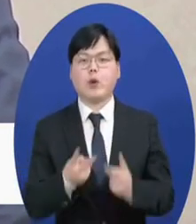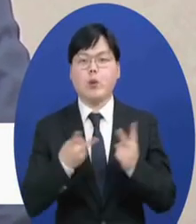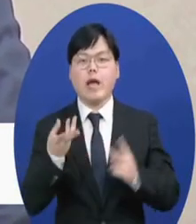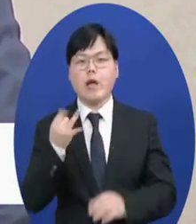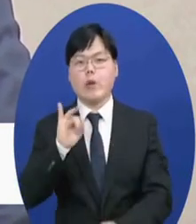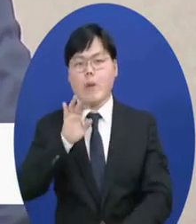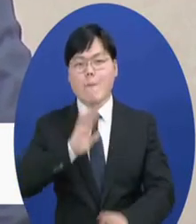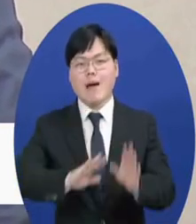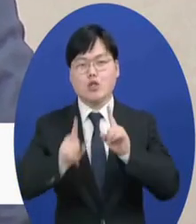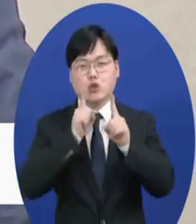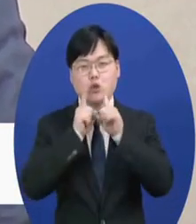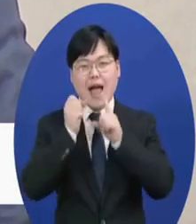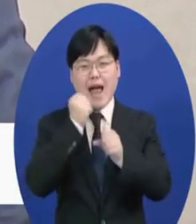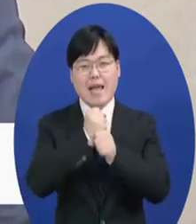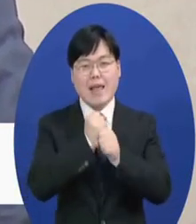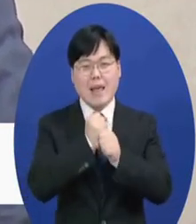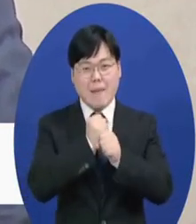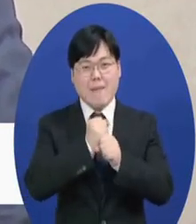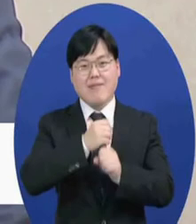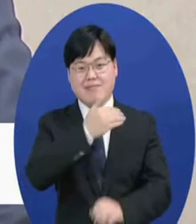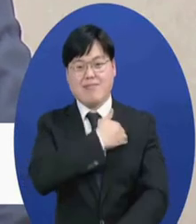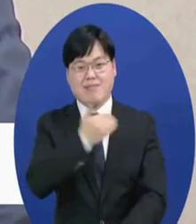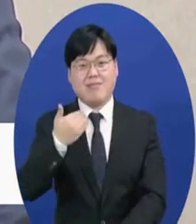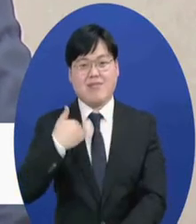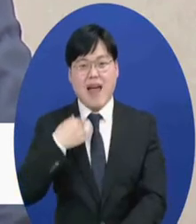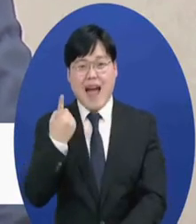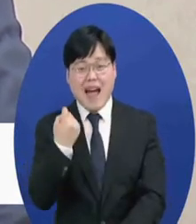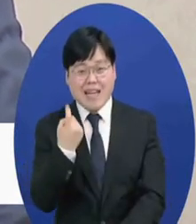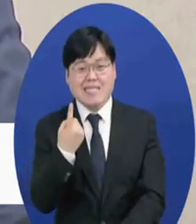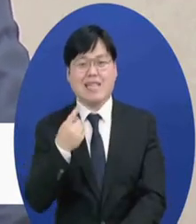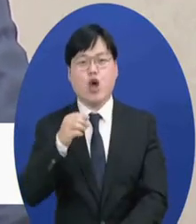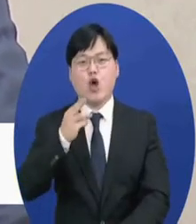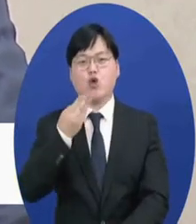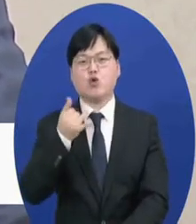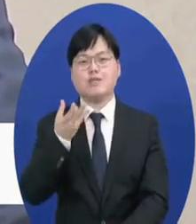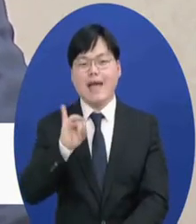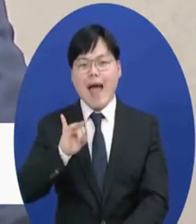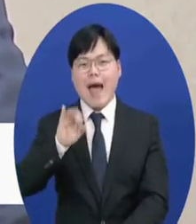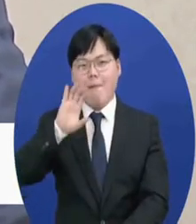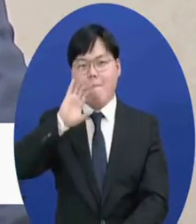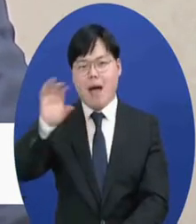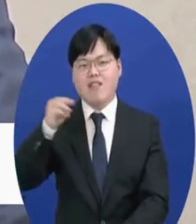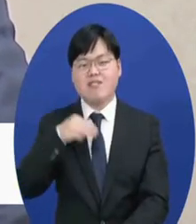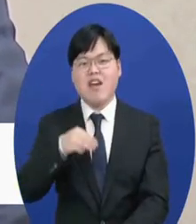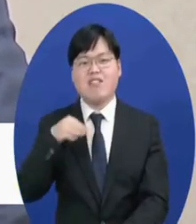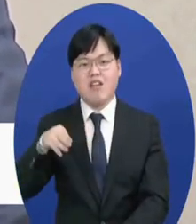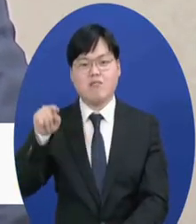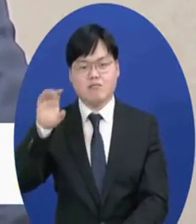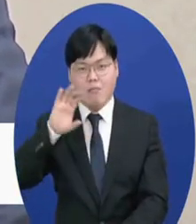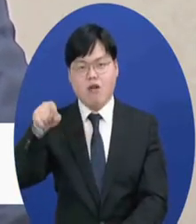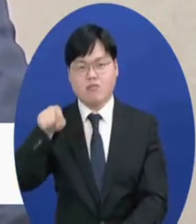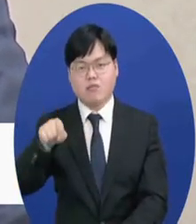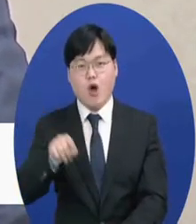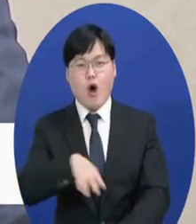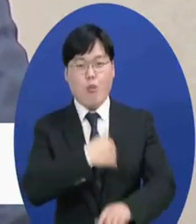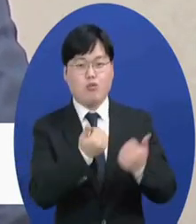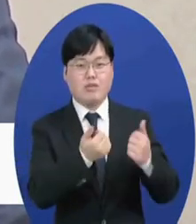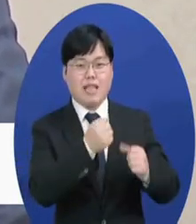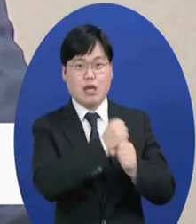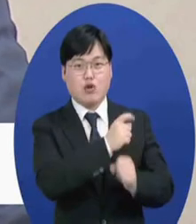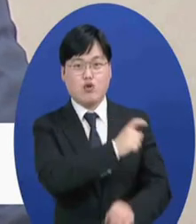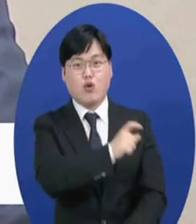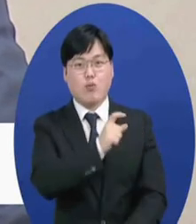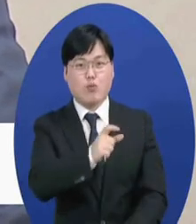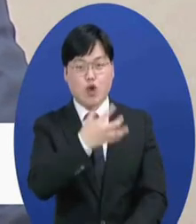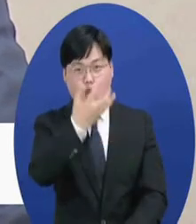Үндэсний аюулгүй зөвлөлийн ажлын албаны дарга ганц хул ганцаараа төрийн тусгай албаны ажилтан хүн тэтэд хамаардаг. А бусад ажилтнууд шинжээч нар